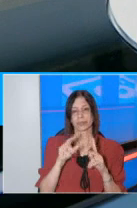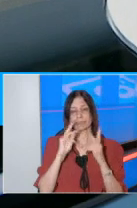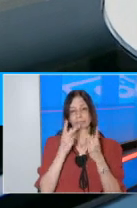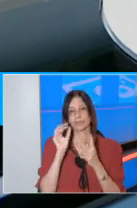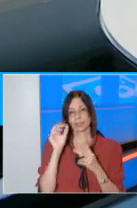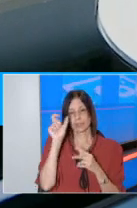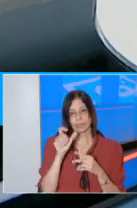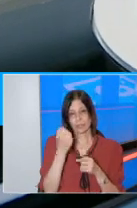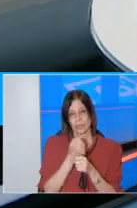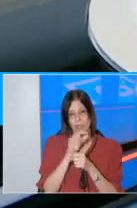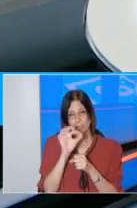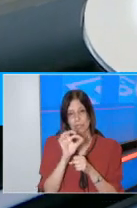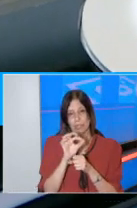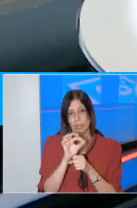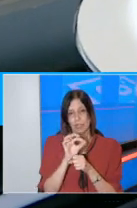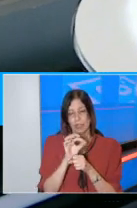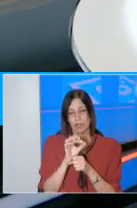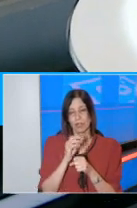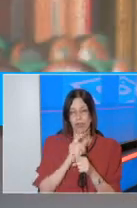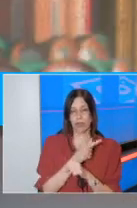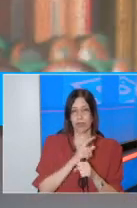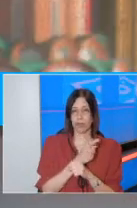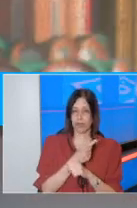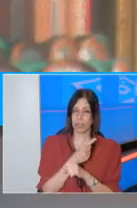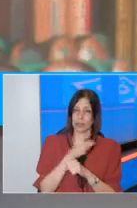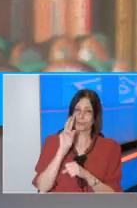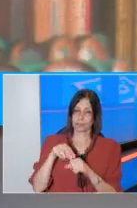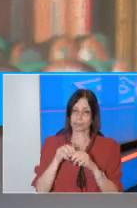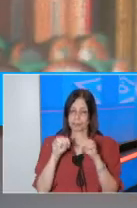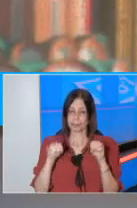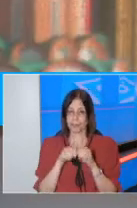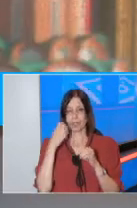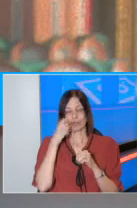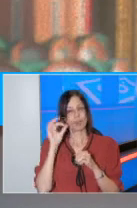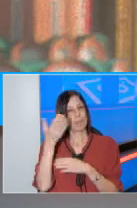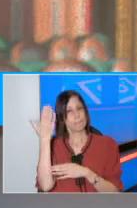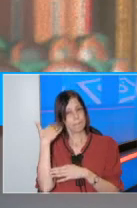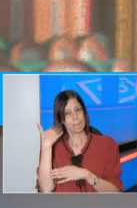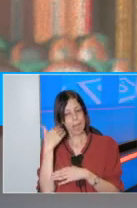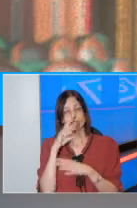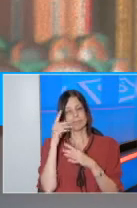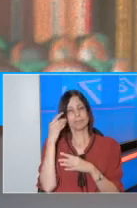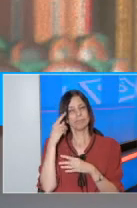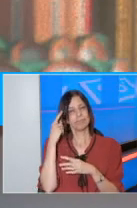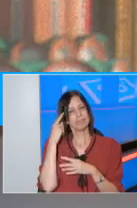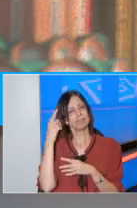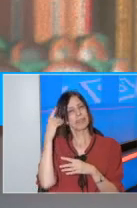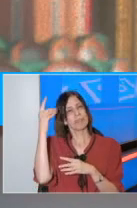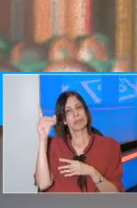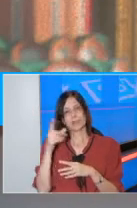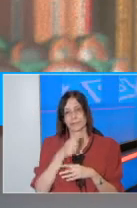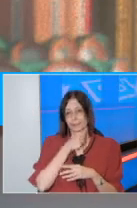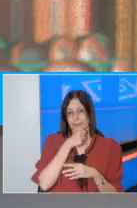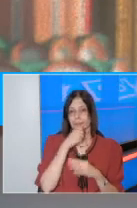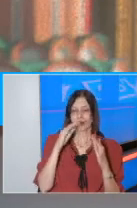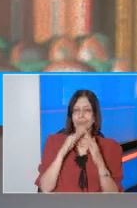אנשים שהעבודה שלהם זה להתנקש. יש משפחות פשע של פעם כאלה, שאנחנו מדמיינים את הזקן בבית שנותן את הפקודות, או זה סתם, אני